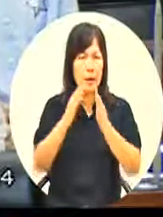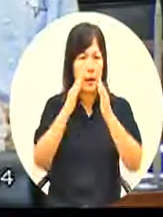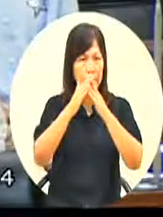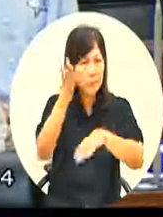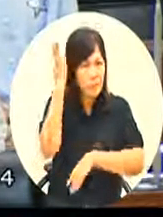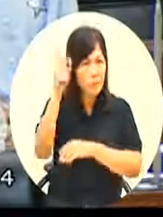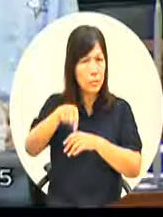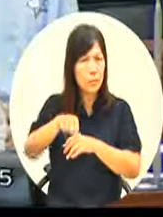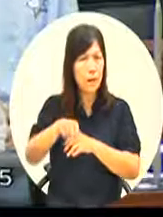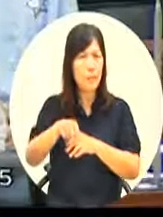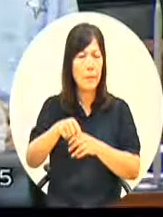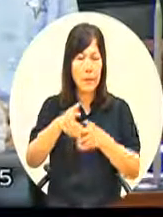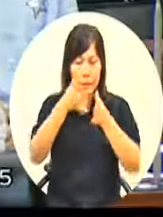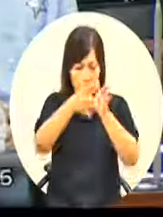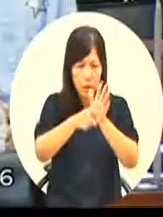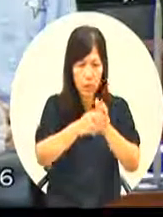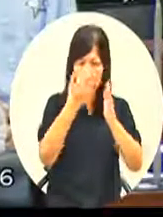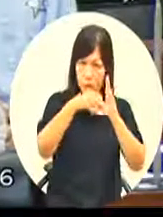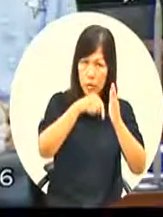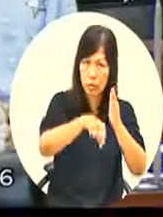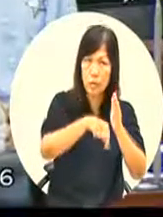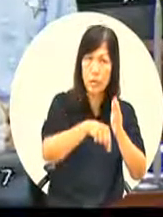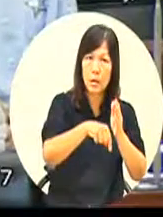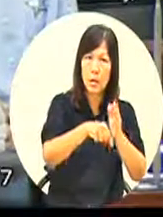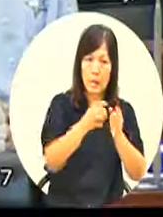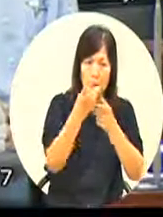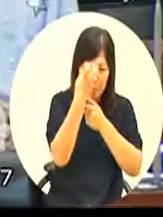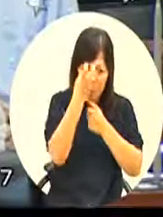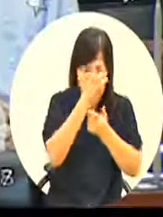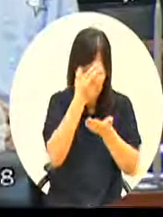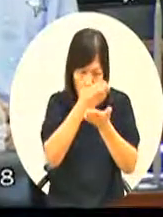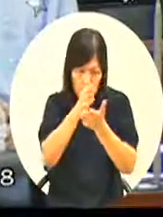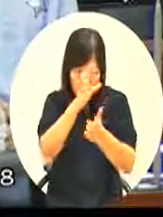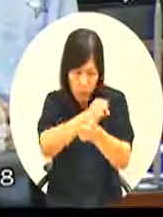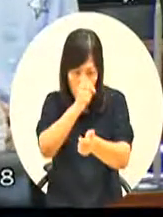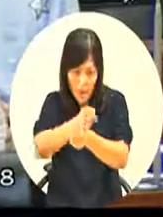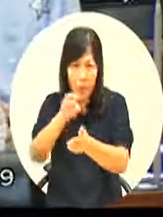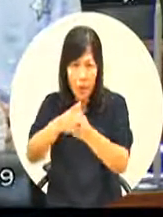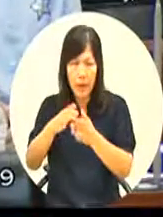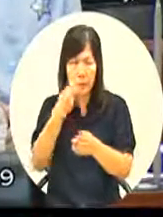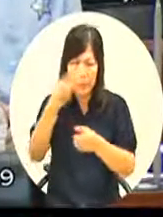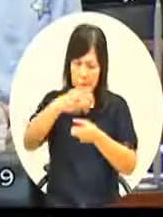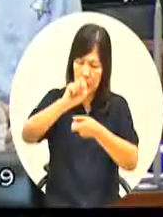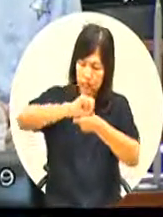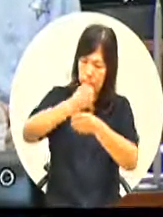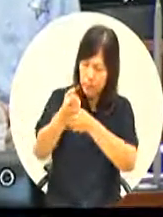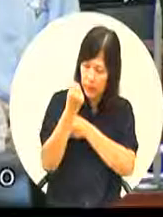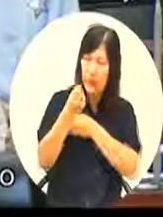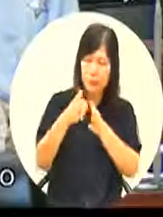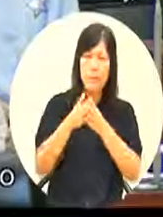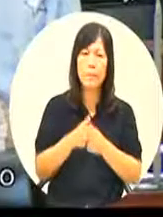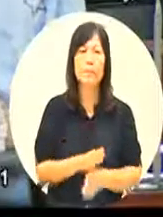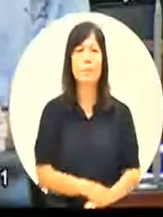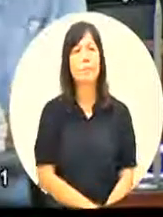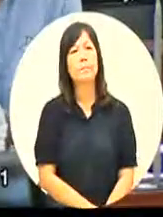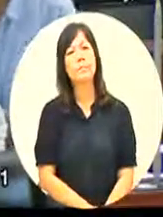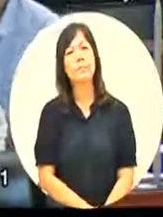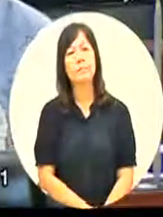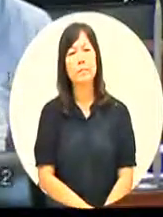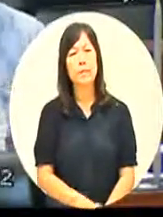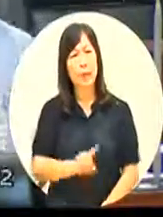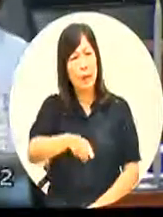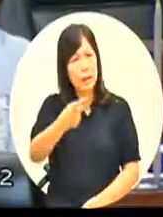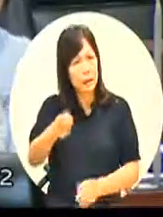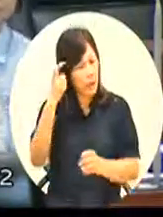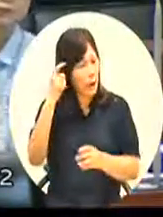该哈，针对在学校的部分查缉毒品部分哦，再继续再强化哈。好，那接下来我想跟体